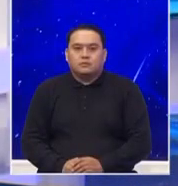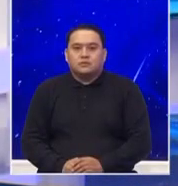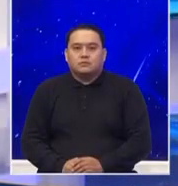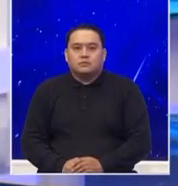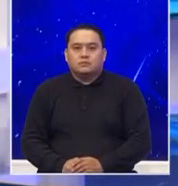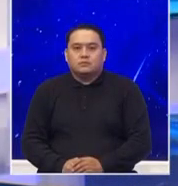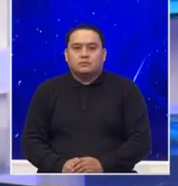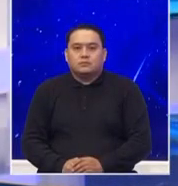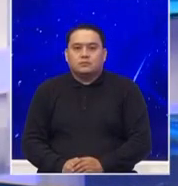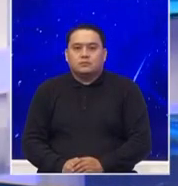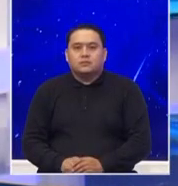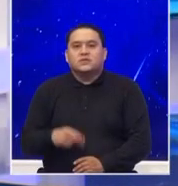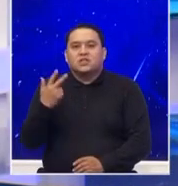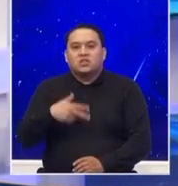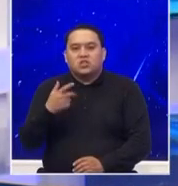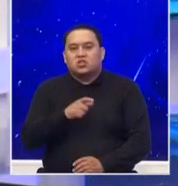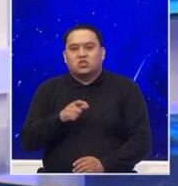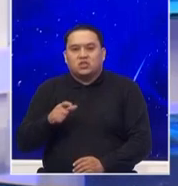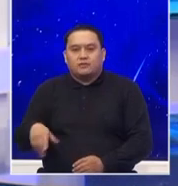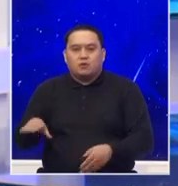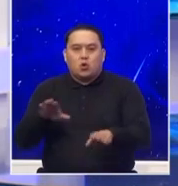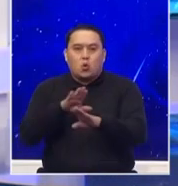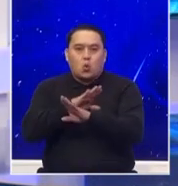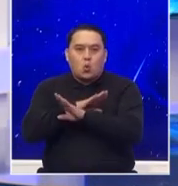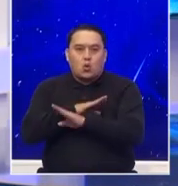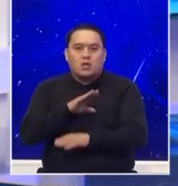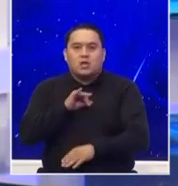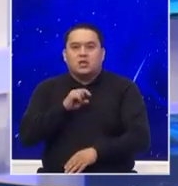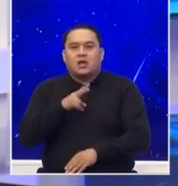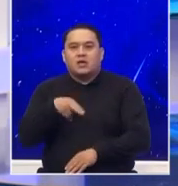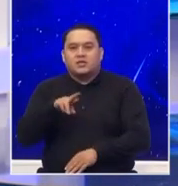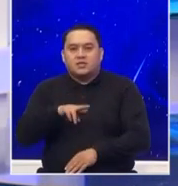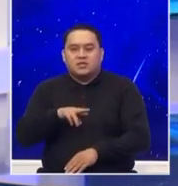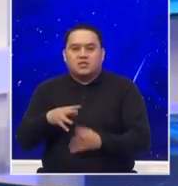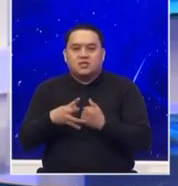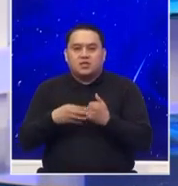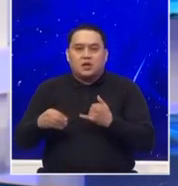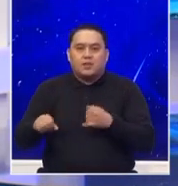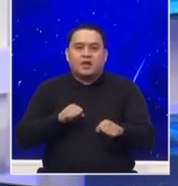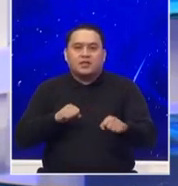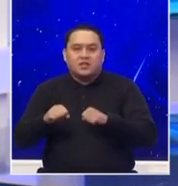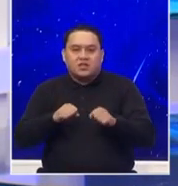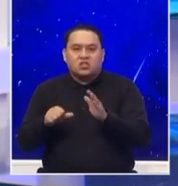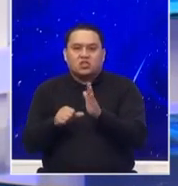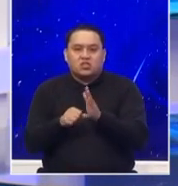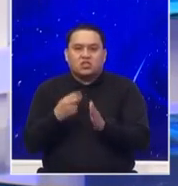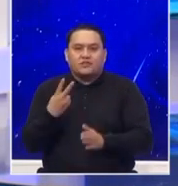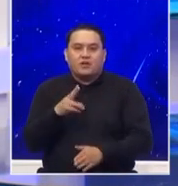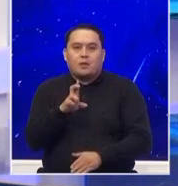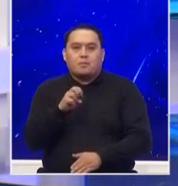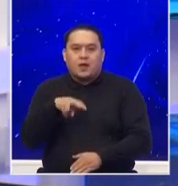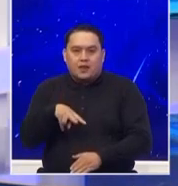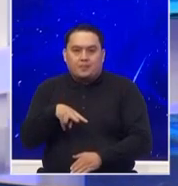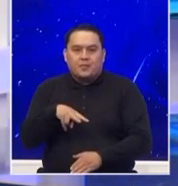Свыше трех десятков человек погибли на индонезийском острове Сулавеси в результате землетрясения магнитудой 6,2